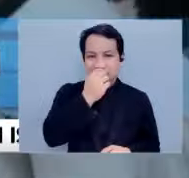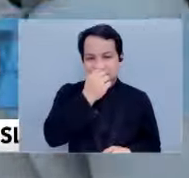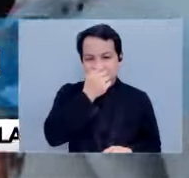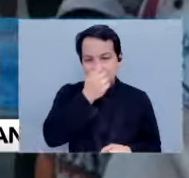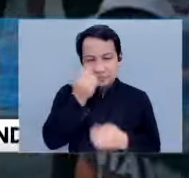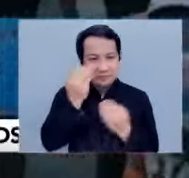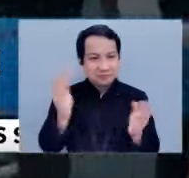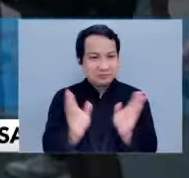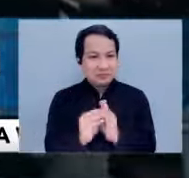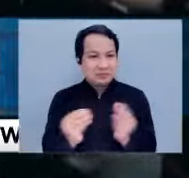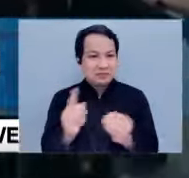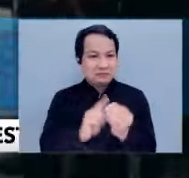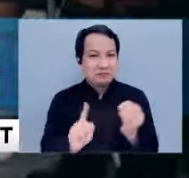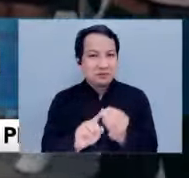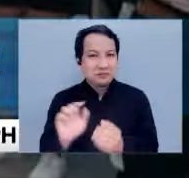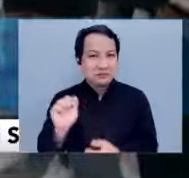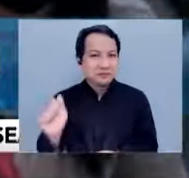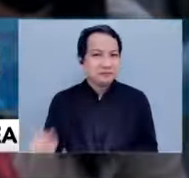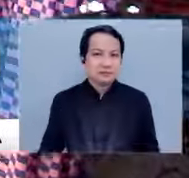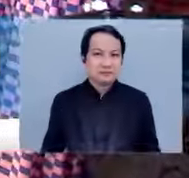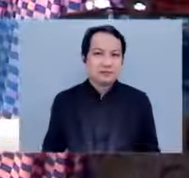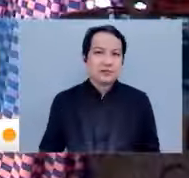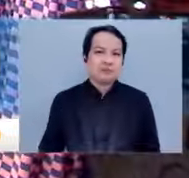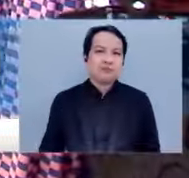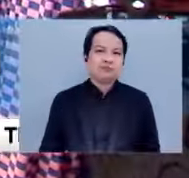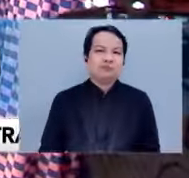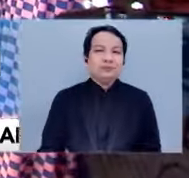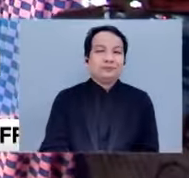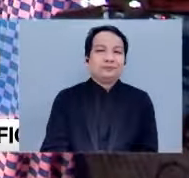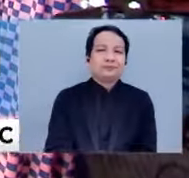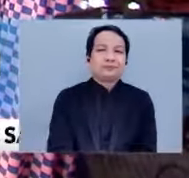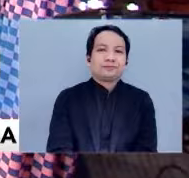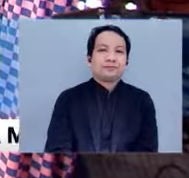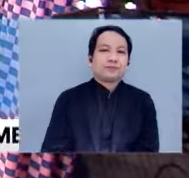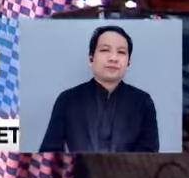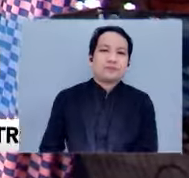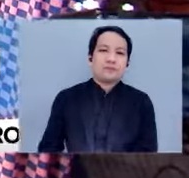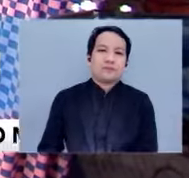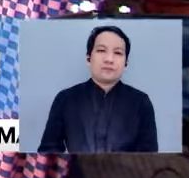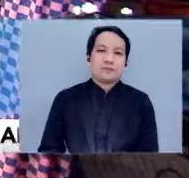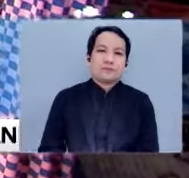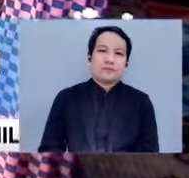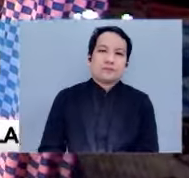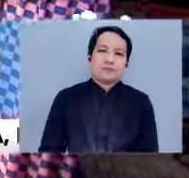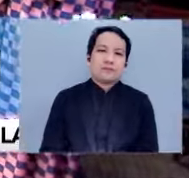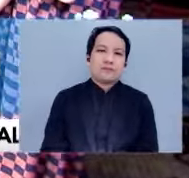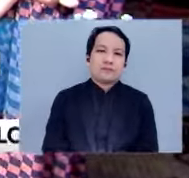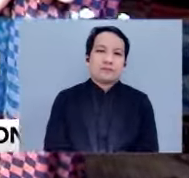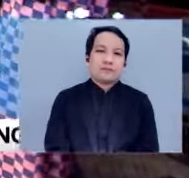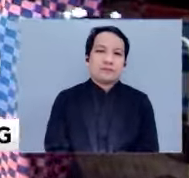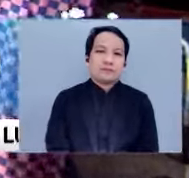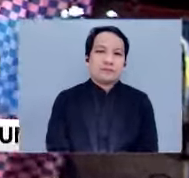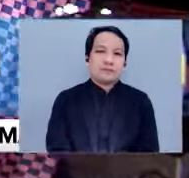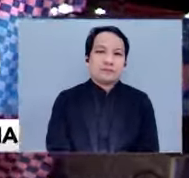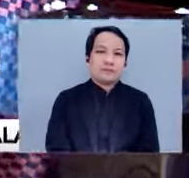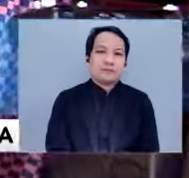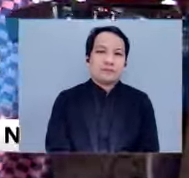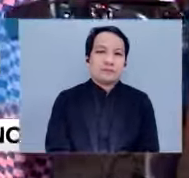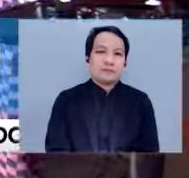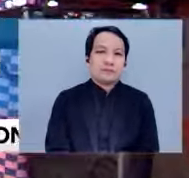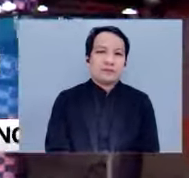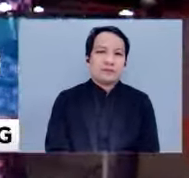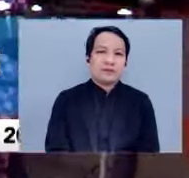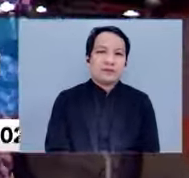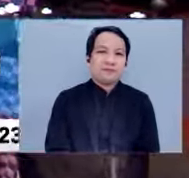all about the music. Yes. Ask the girls, Justin. Kamusta si Agnes Jan? Ganda eh. Oh, at saka ang cool. Oh, such